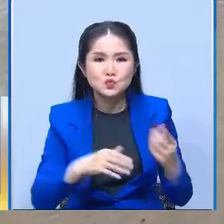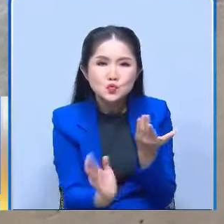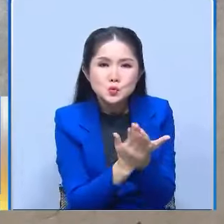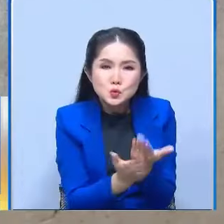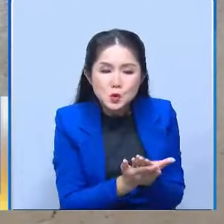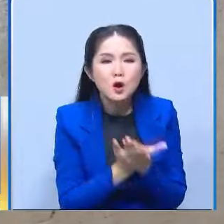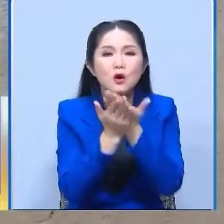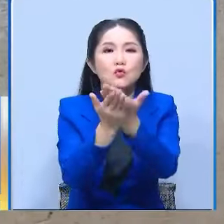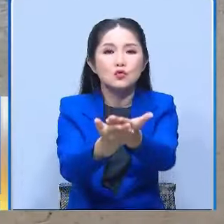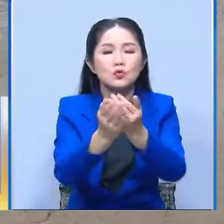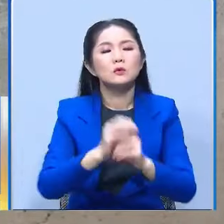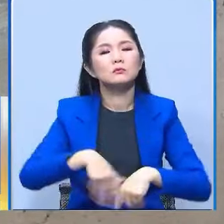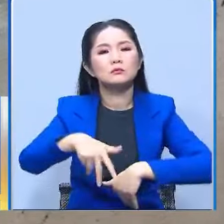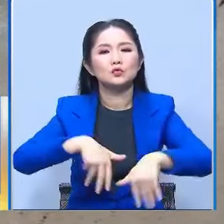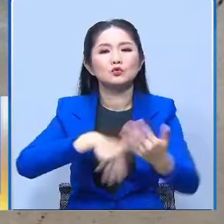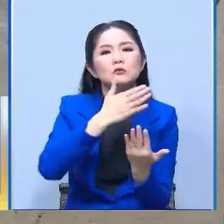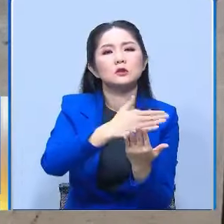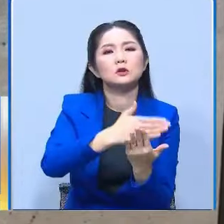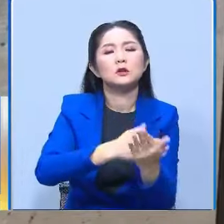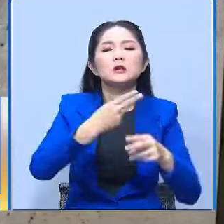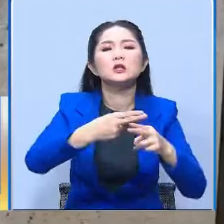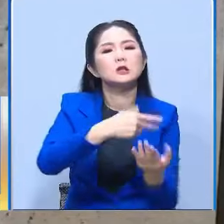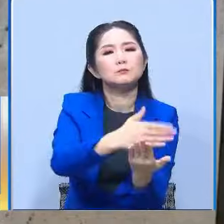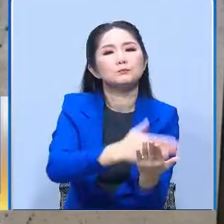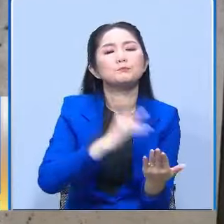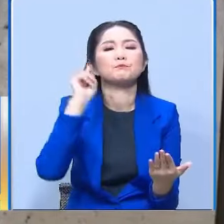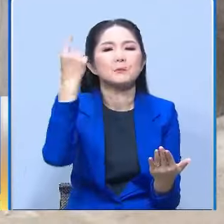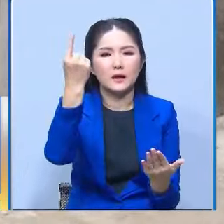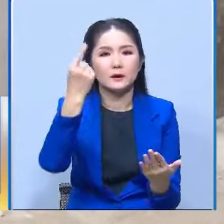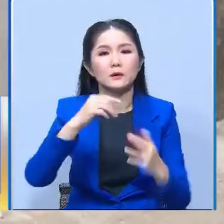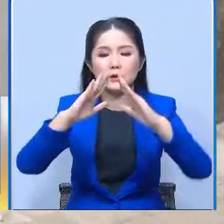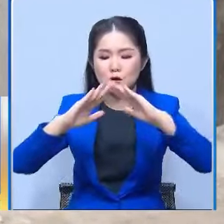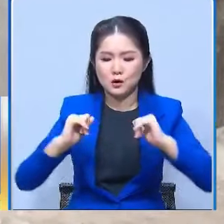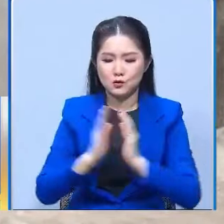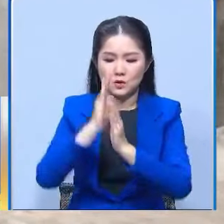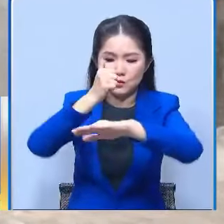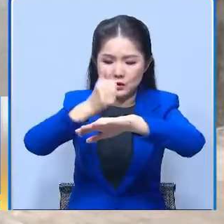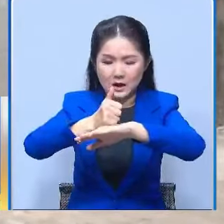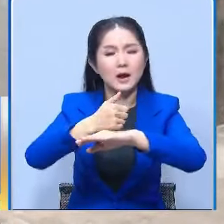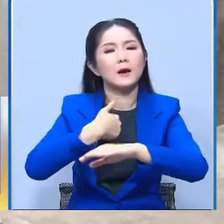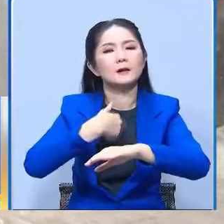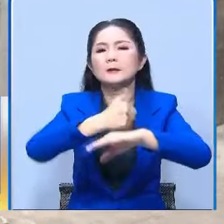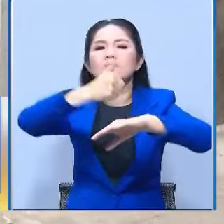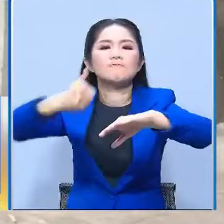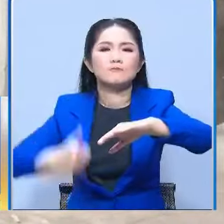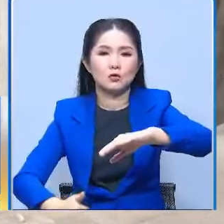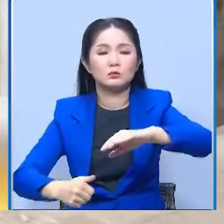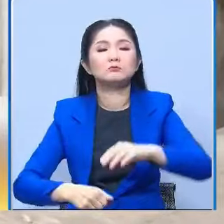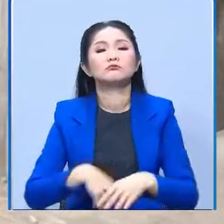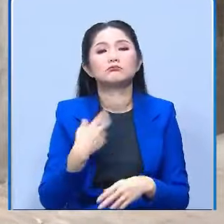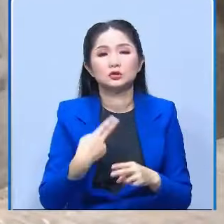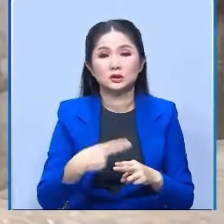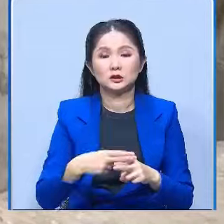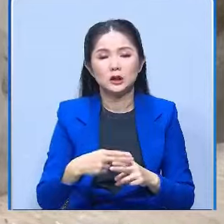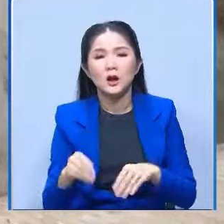จะล่ารายชื่อให้ตรวจสอบเรื่องนี้อีกครั้งหนึ่งพร้อมทั้งให้ถอดถอนเจ้าวาดวัดและจะส่งรายชื่อถึงเจ้าคณะอำเภอประทาย